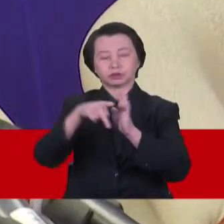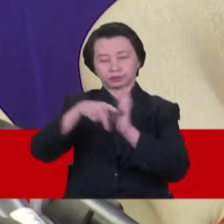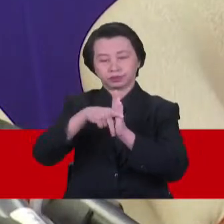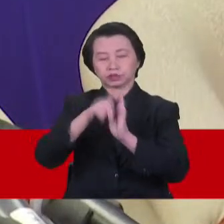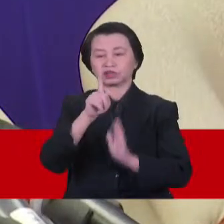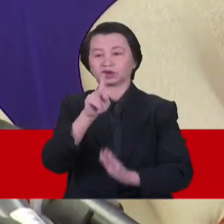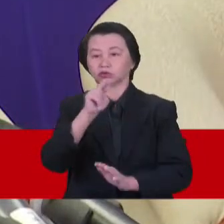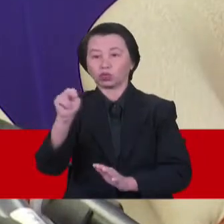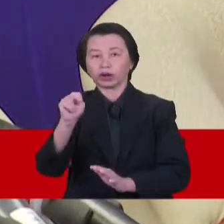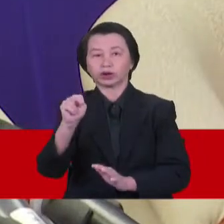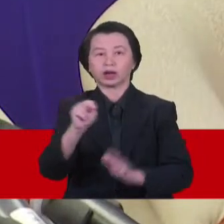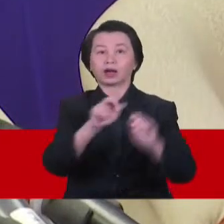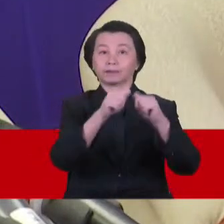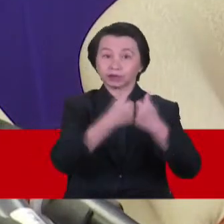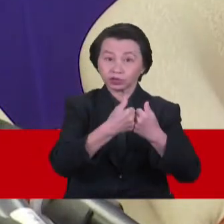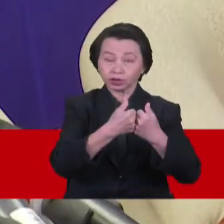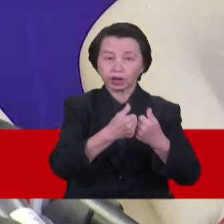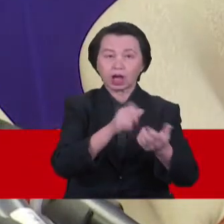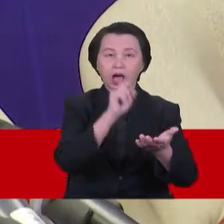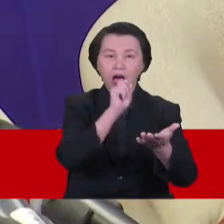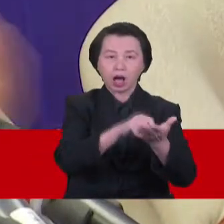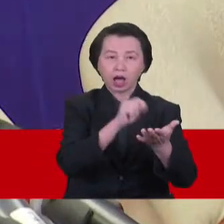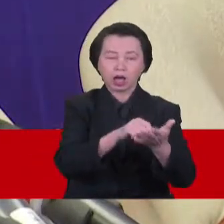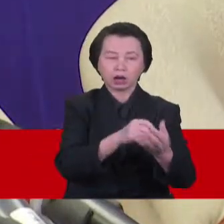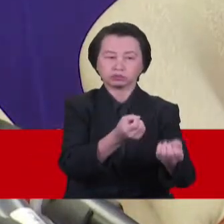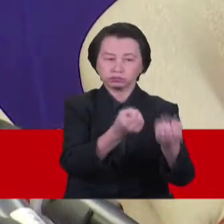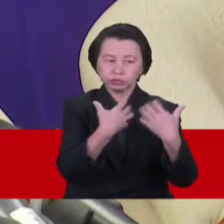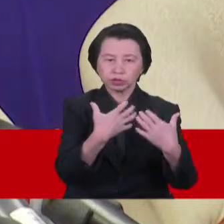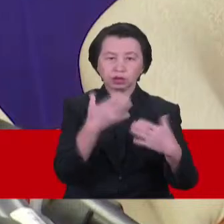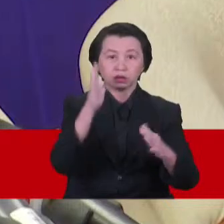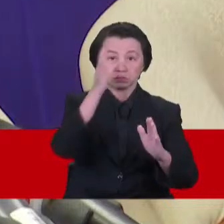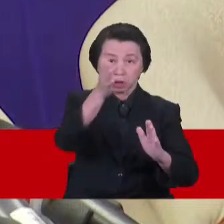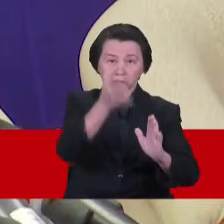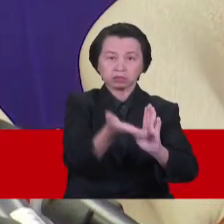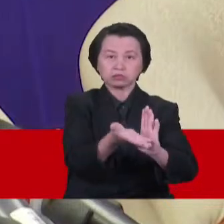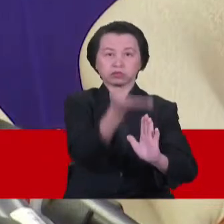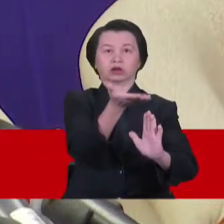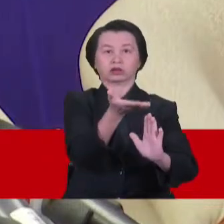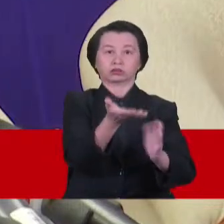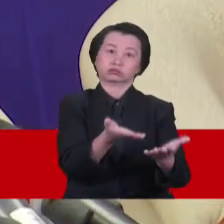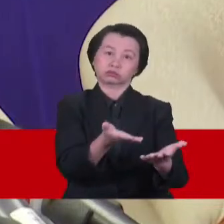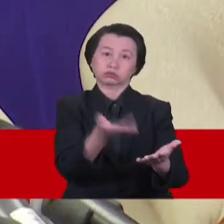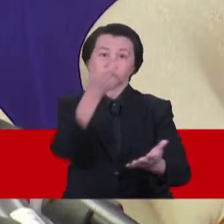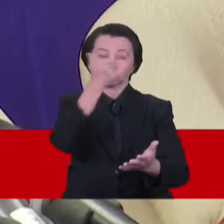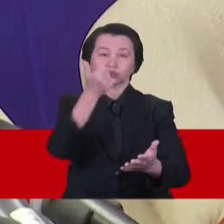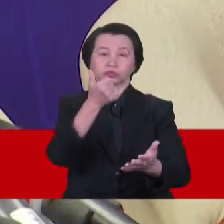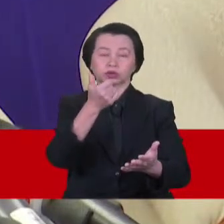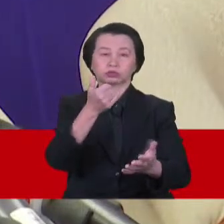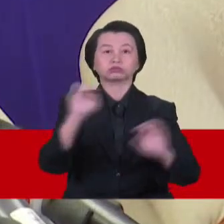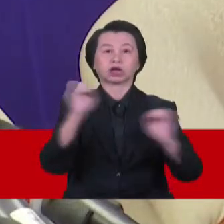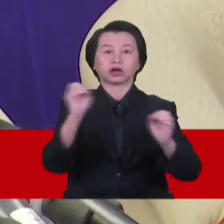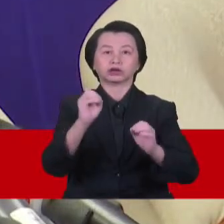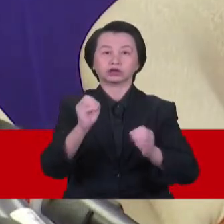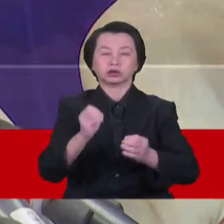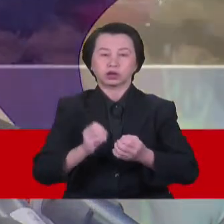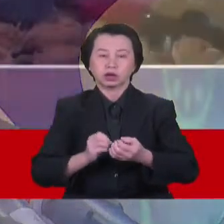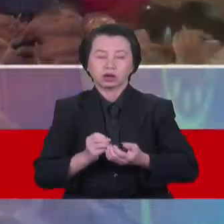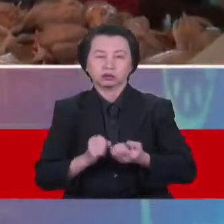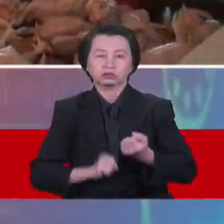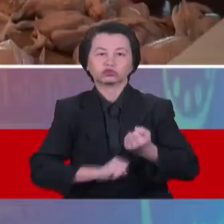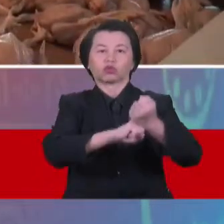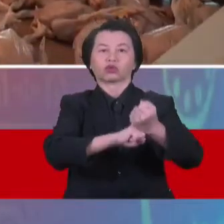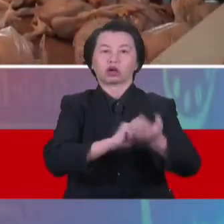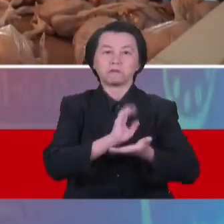Peternak Ayam ini menyatakan akan naik kerana tak ada lagi subsidi yang